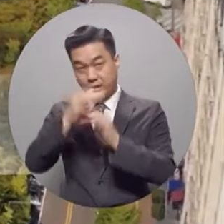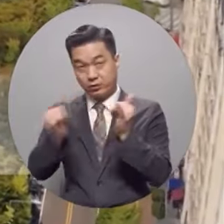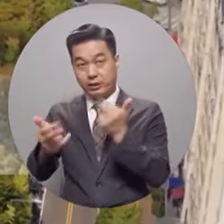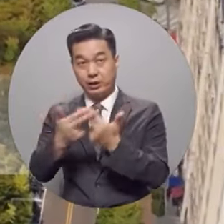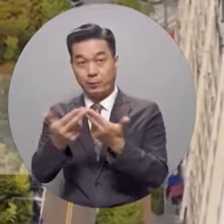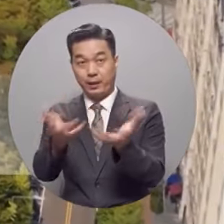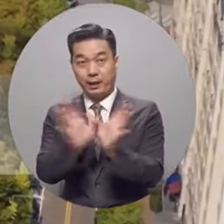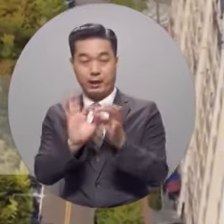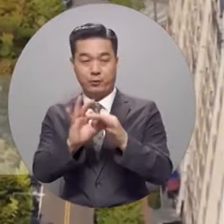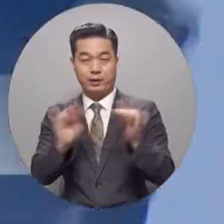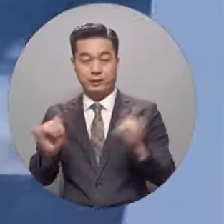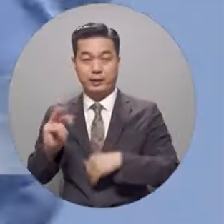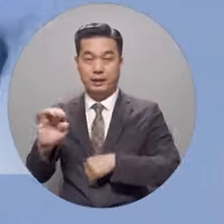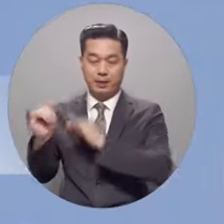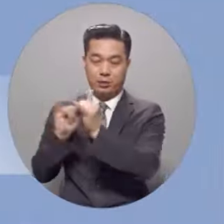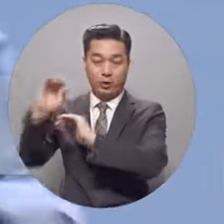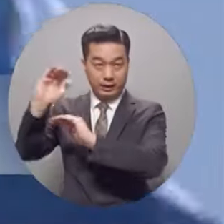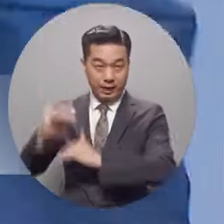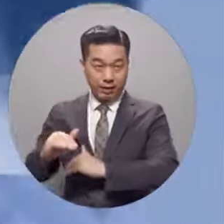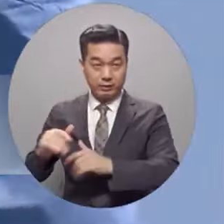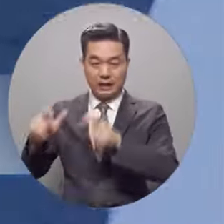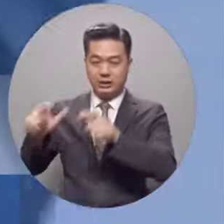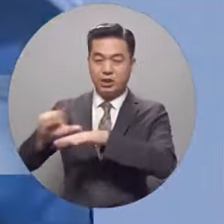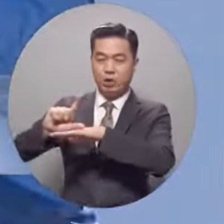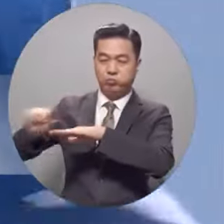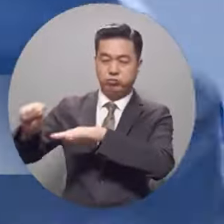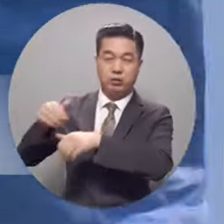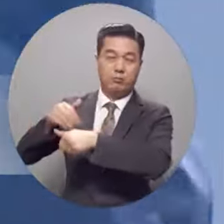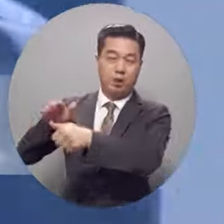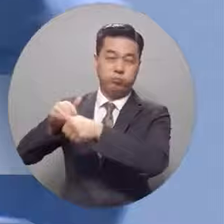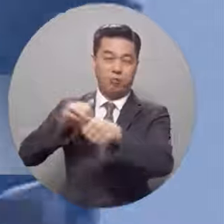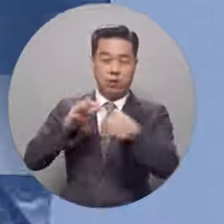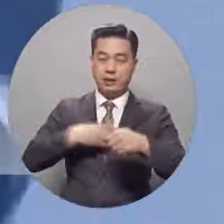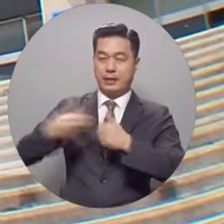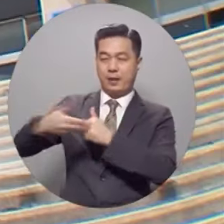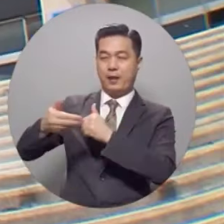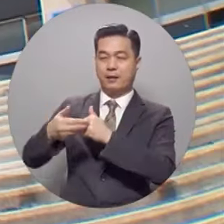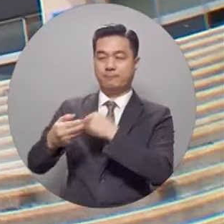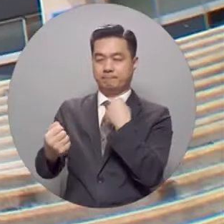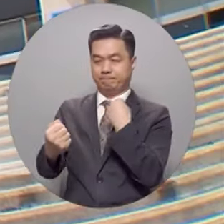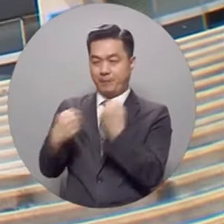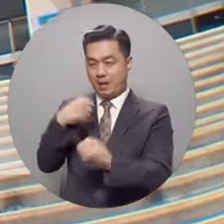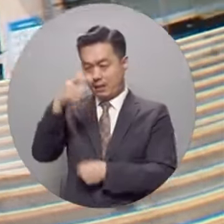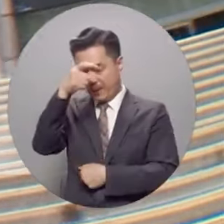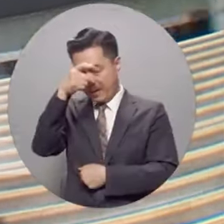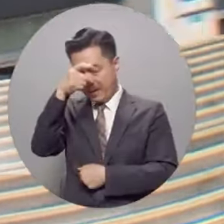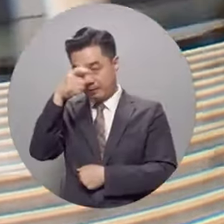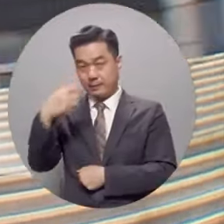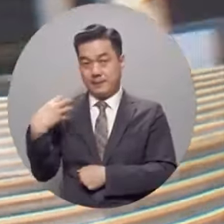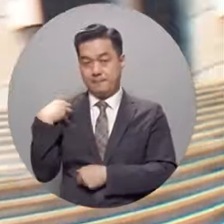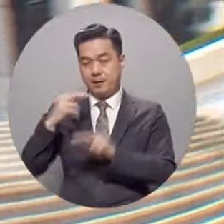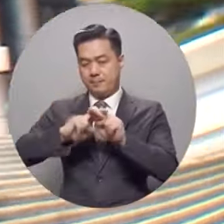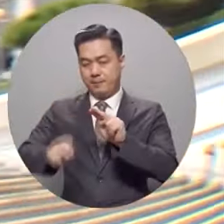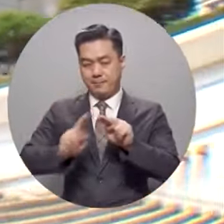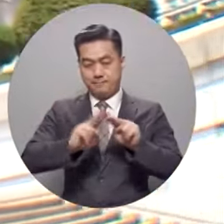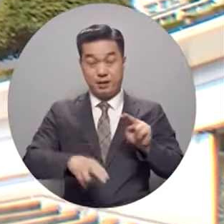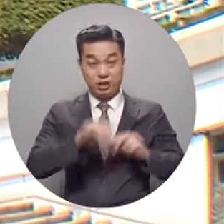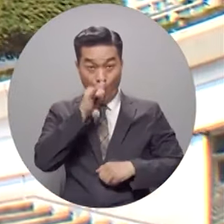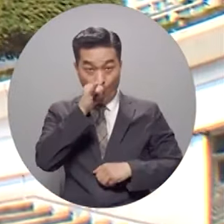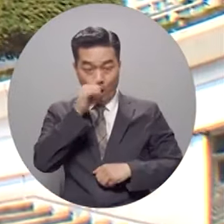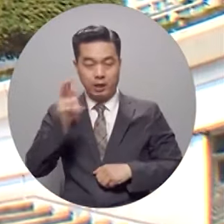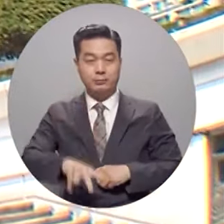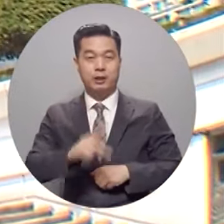MBC 통화해서 지역국 측 협 지 않는 보직 사퇴가 이르고 있다고 했지만